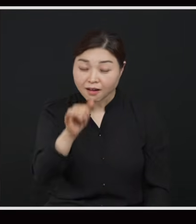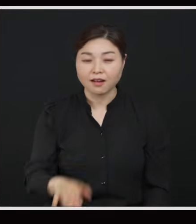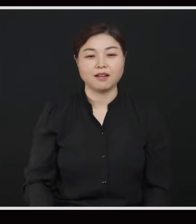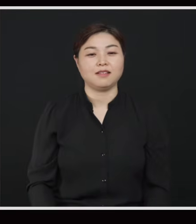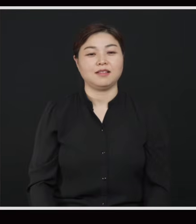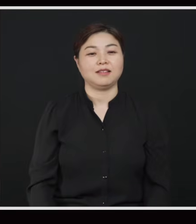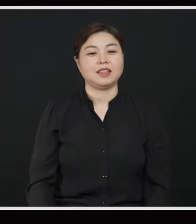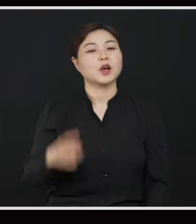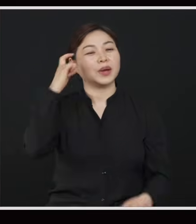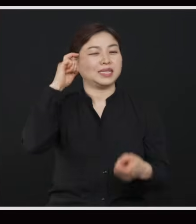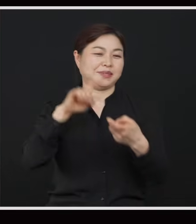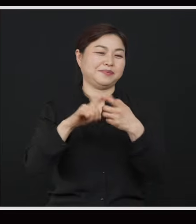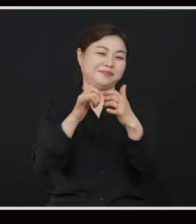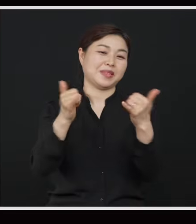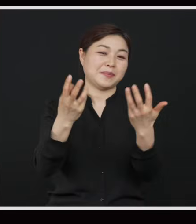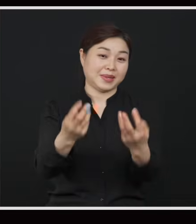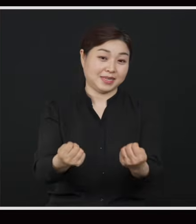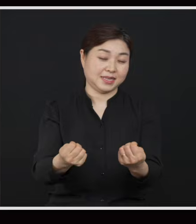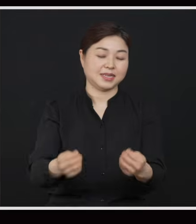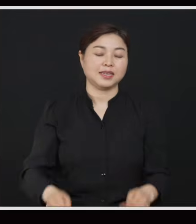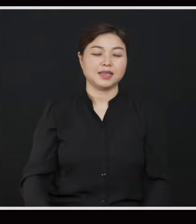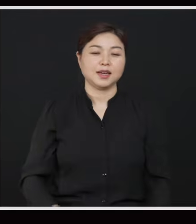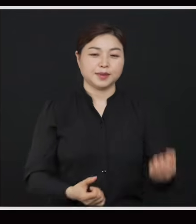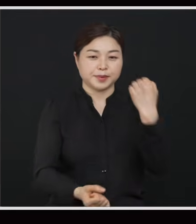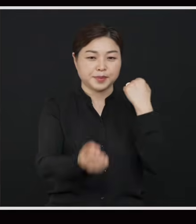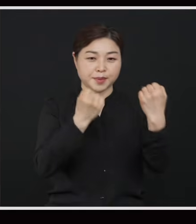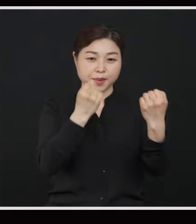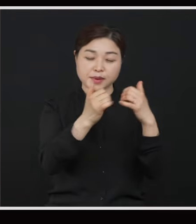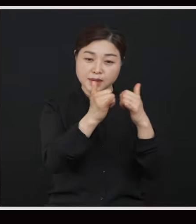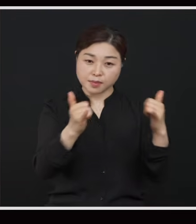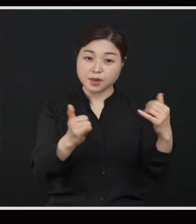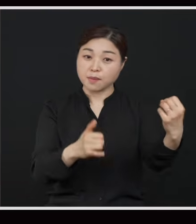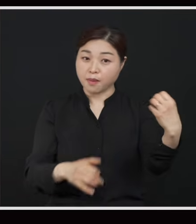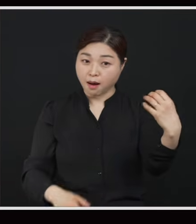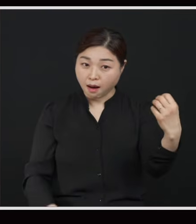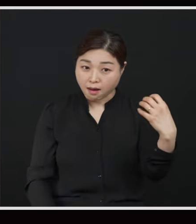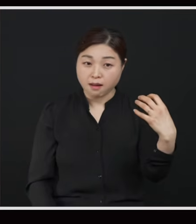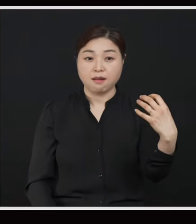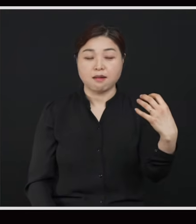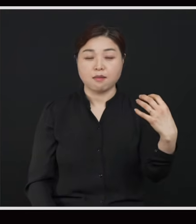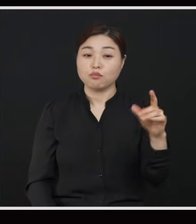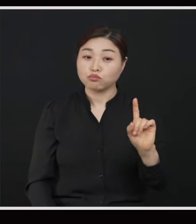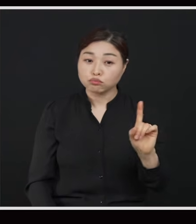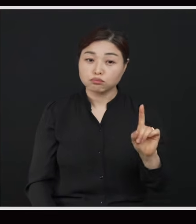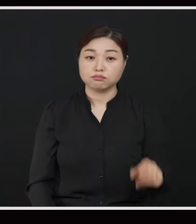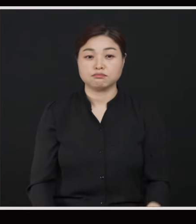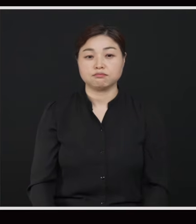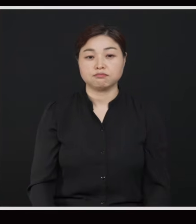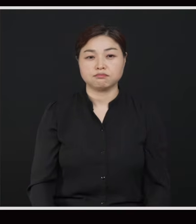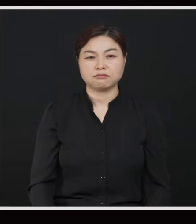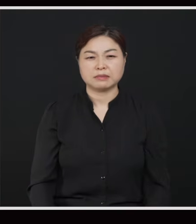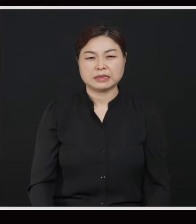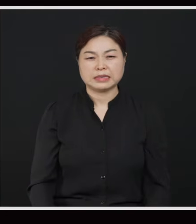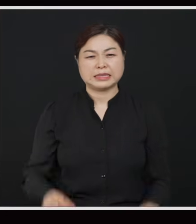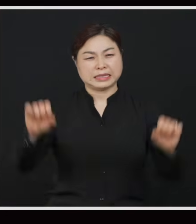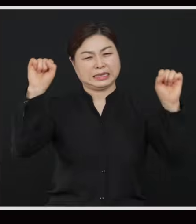있나요? 예, 관심 많은 분들이 있는데 웨이트 트레이닝 하시는 분들 하는 얘기가